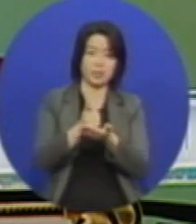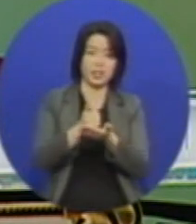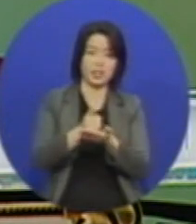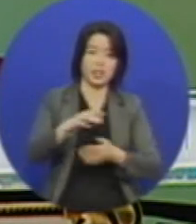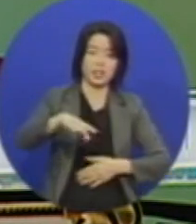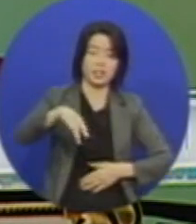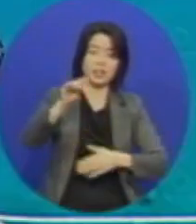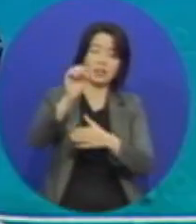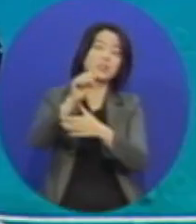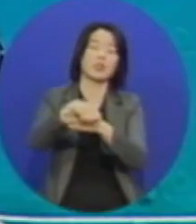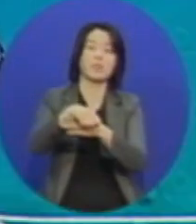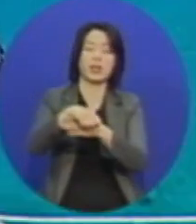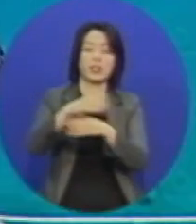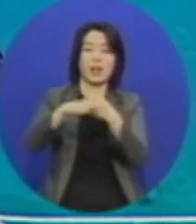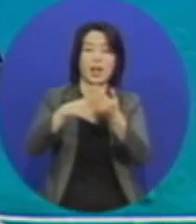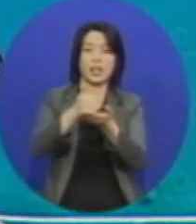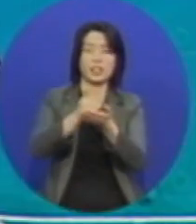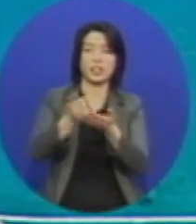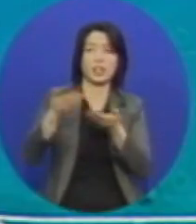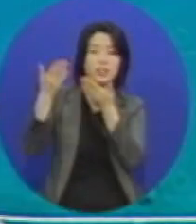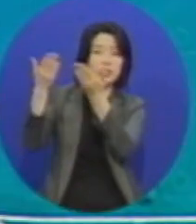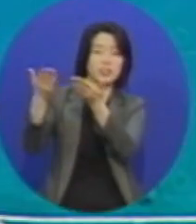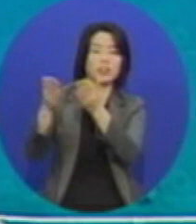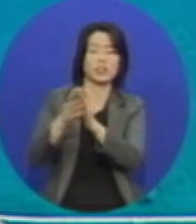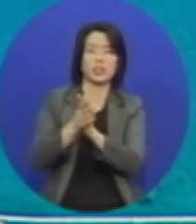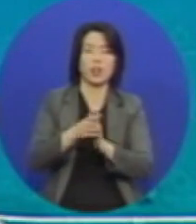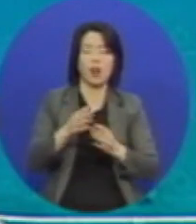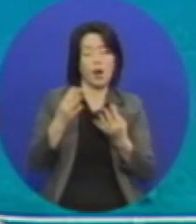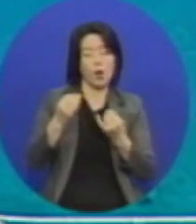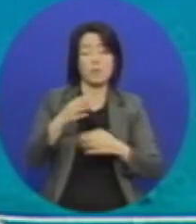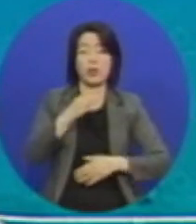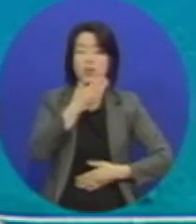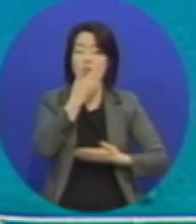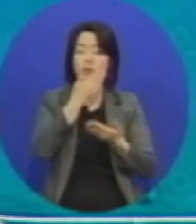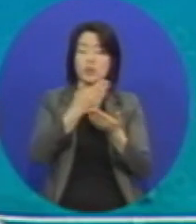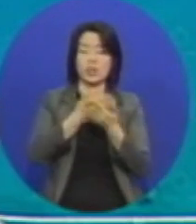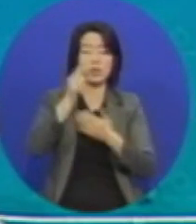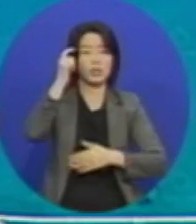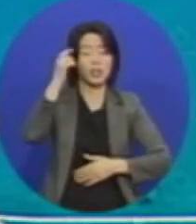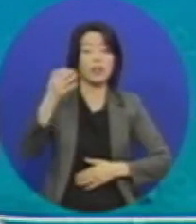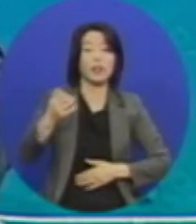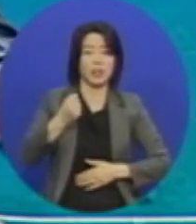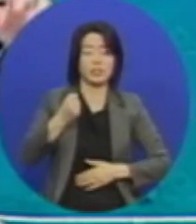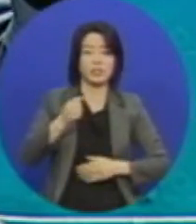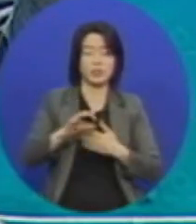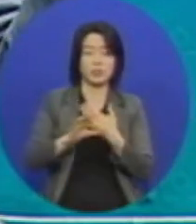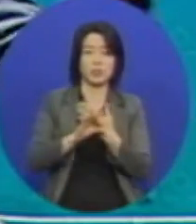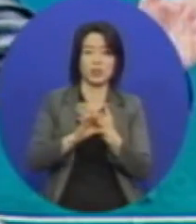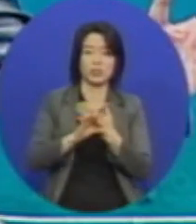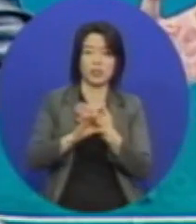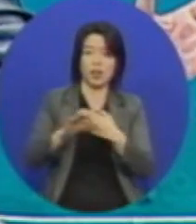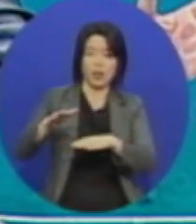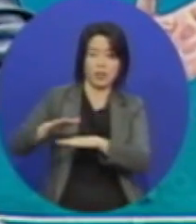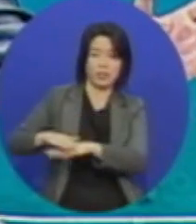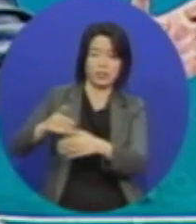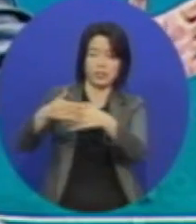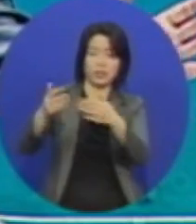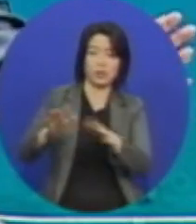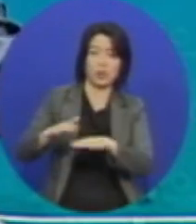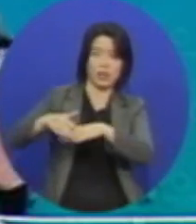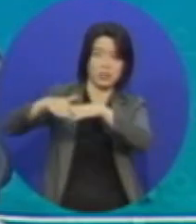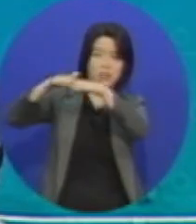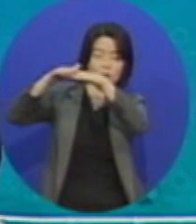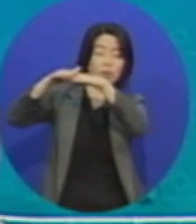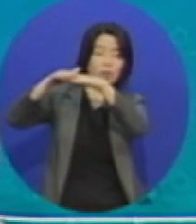첫 열매를 하나님께 바치는 것이 얼마나 중요하다고 생각하셨으면 참고가 차고 넘치게 해 줄테니까